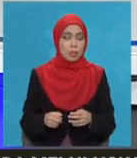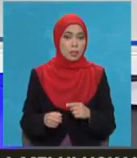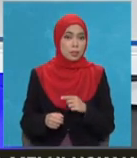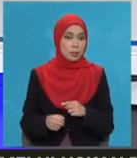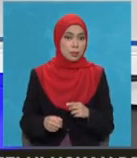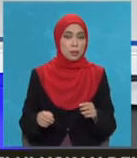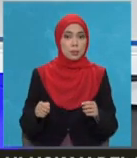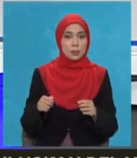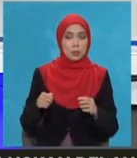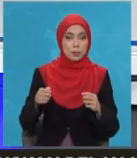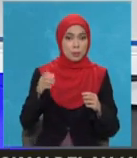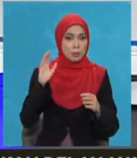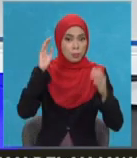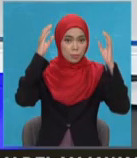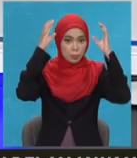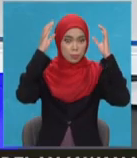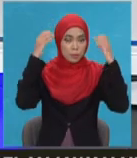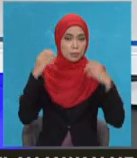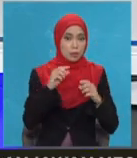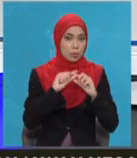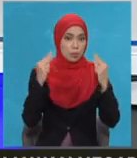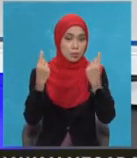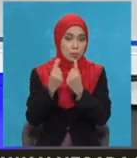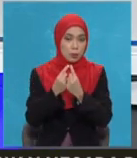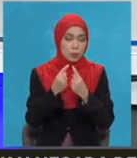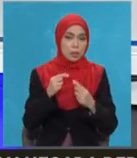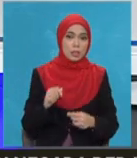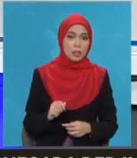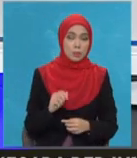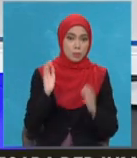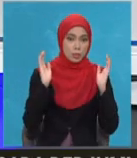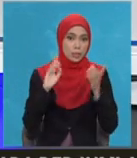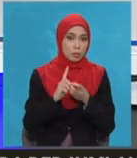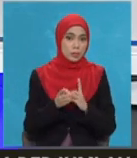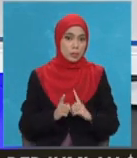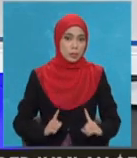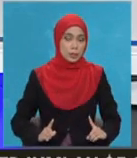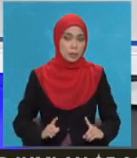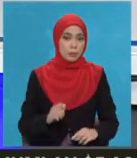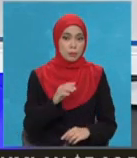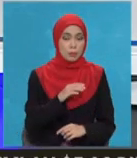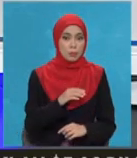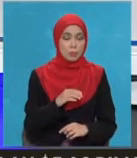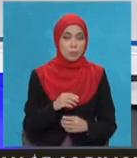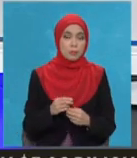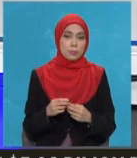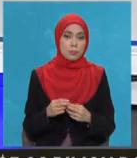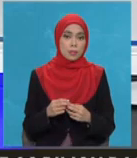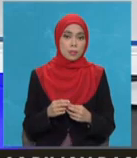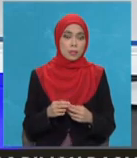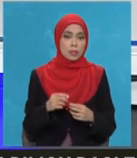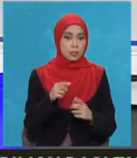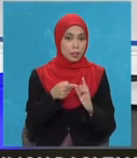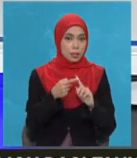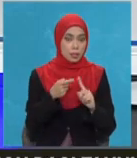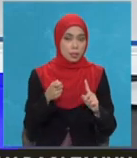pelembagaan negara Brunei Darussalam 1959 dan ketetapan di bawah bab 4 kurung 2 dari akta